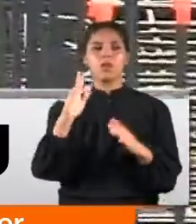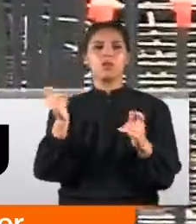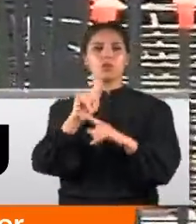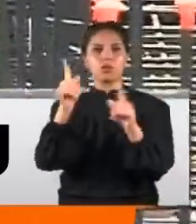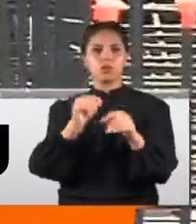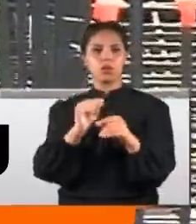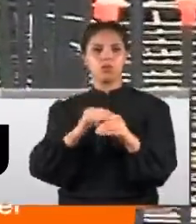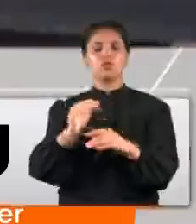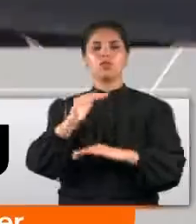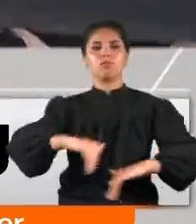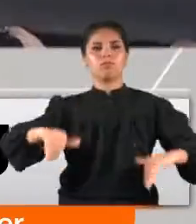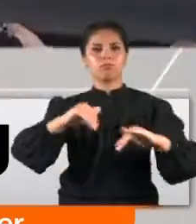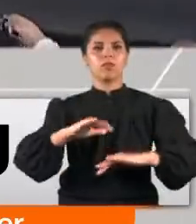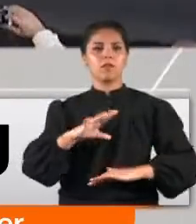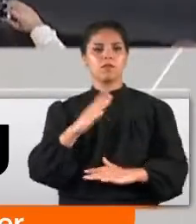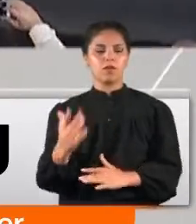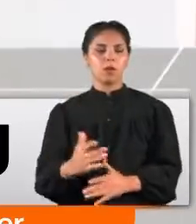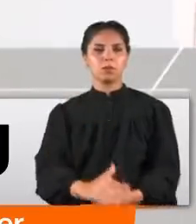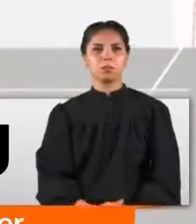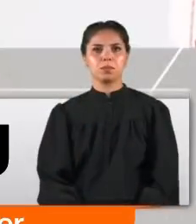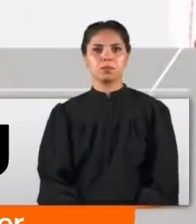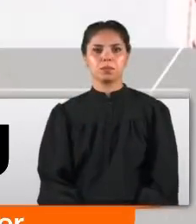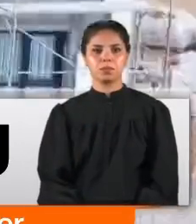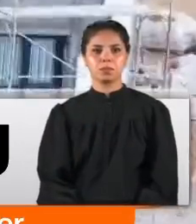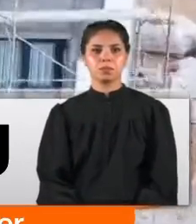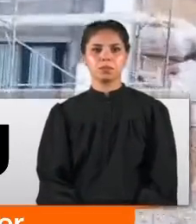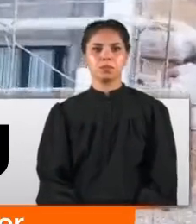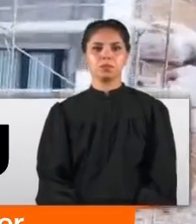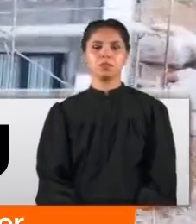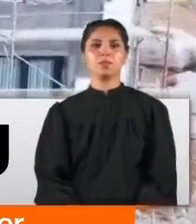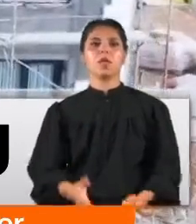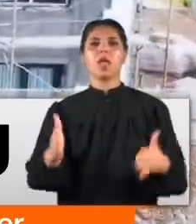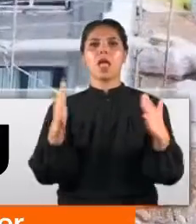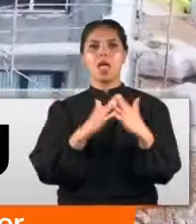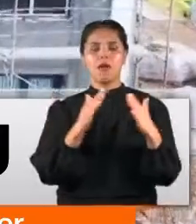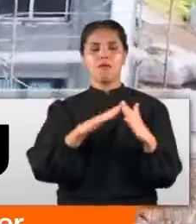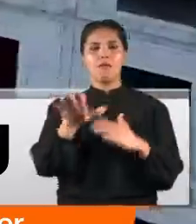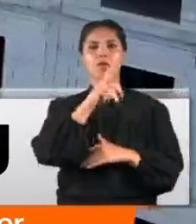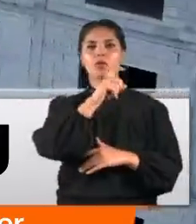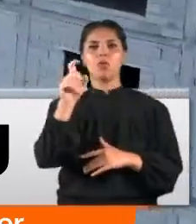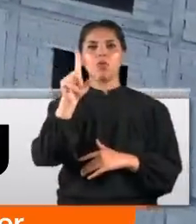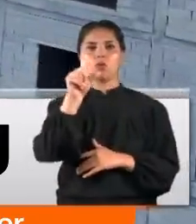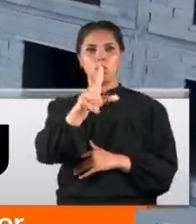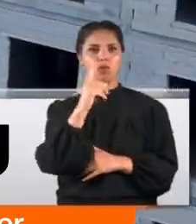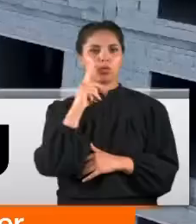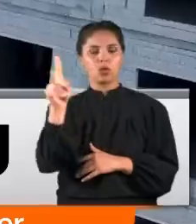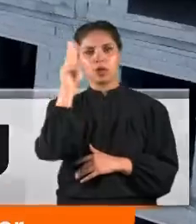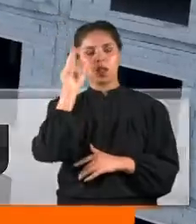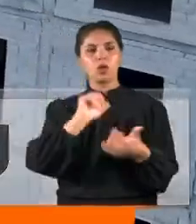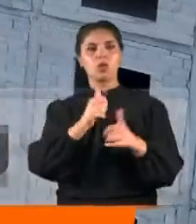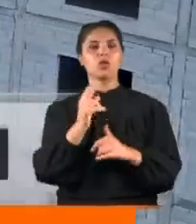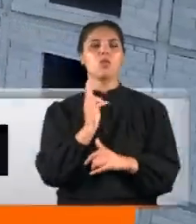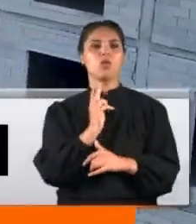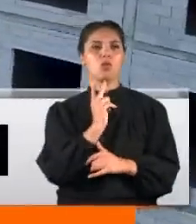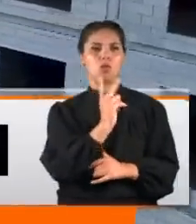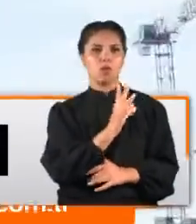kazmanın vurulmasına geldi. Ya Allah! Bismillah. Konutların 913'üne aralarında Galatasaray Spor Kulübü'nün